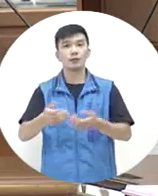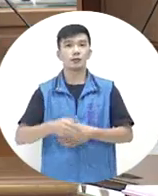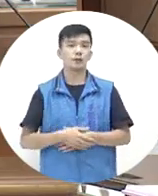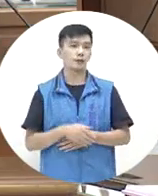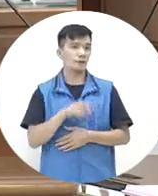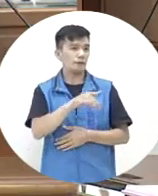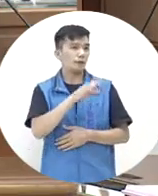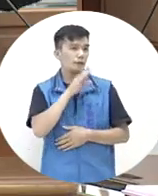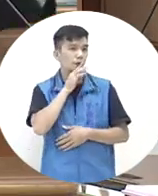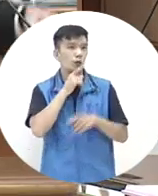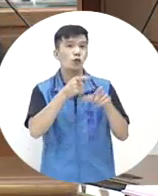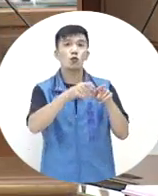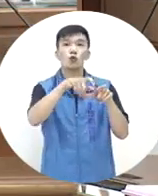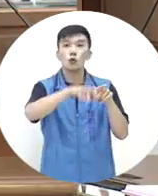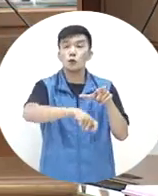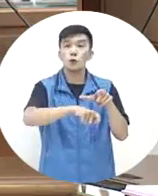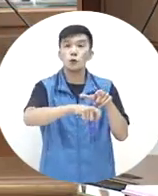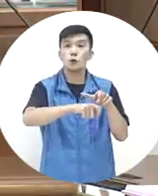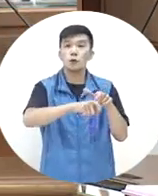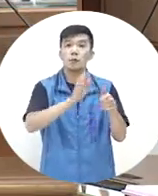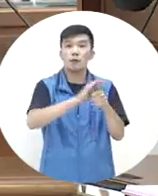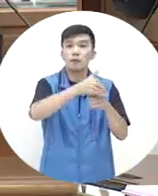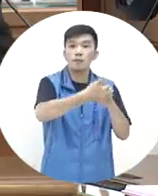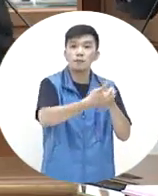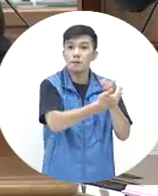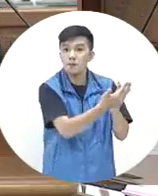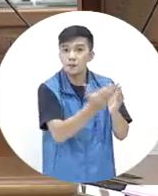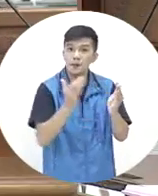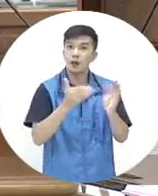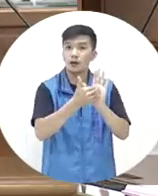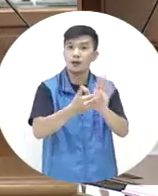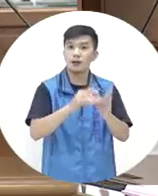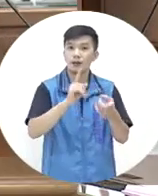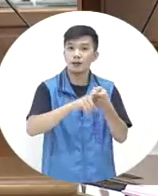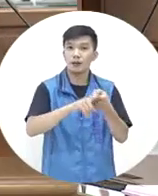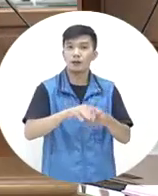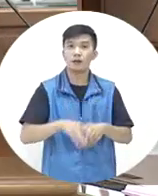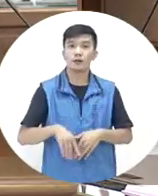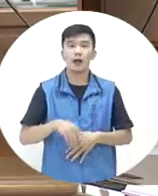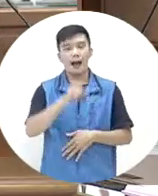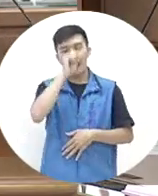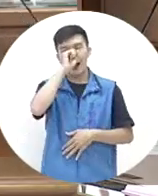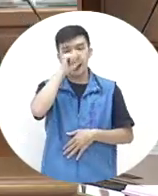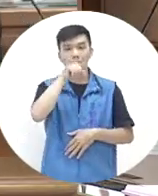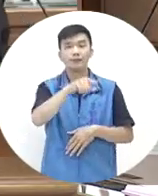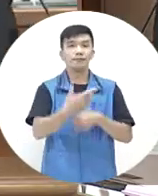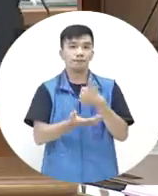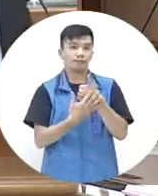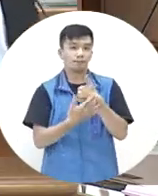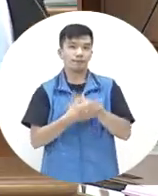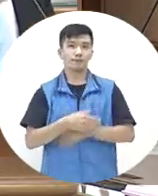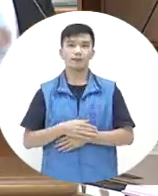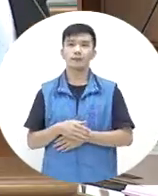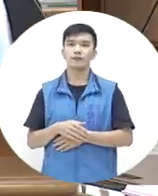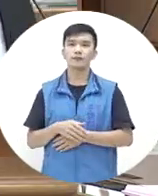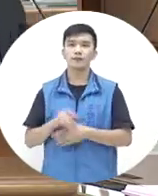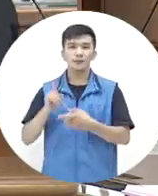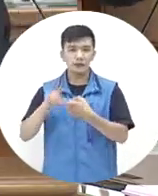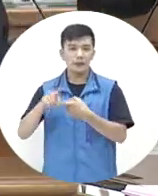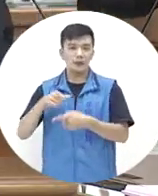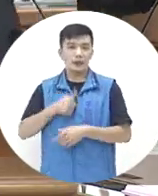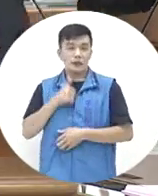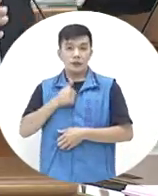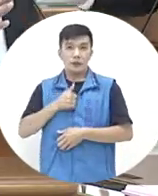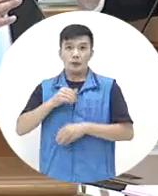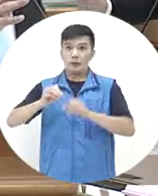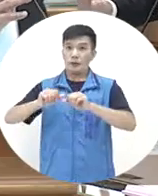哈。 在公社违啊、嗯。 对，公社违停。 因为家长申请了、 哦。我这也先去甲做些处理啦，哈、 哦。想要，因为这非常大幅度的